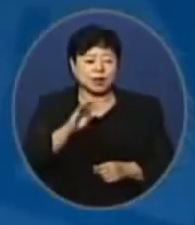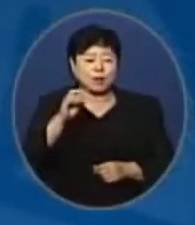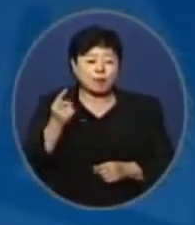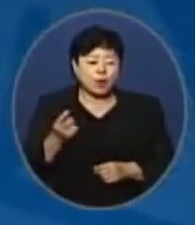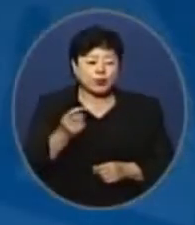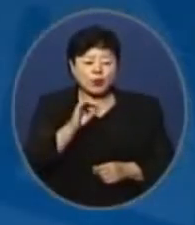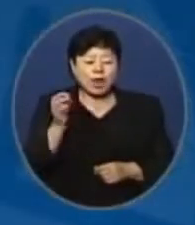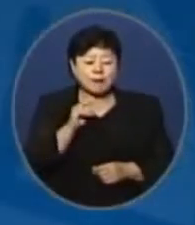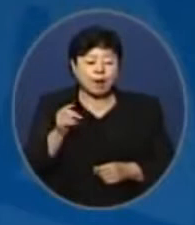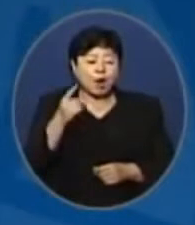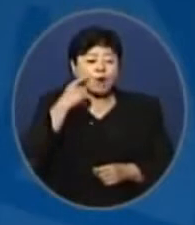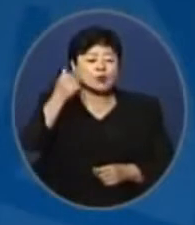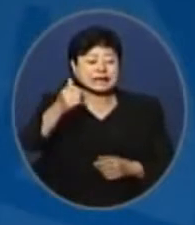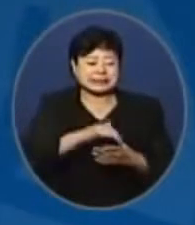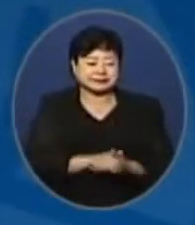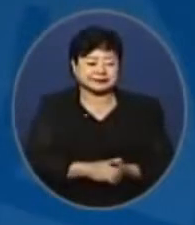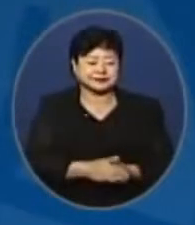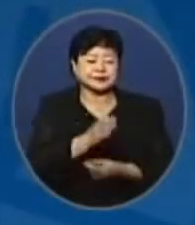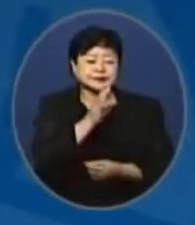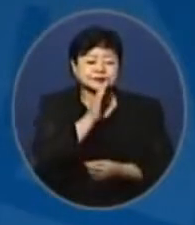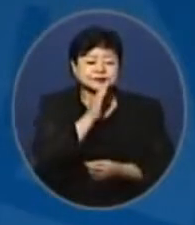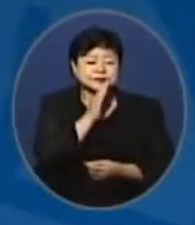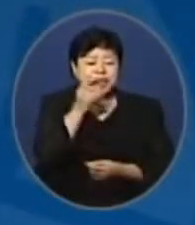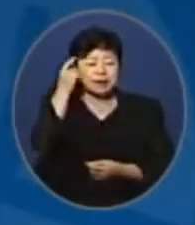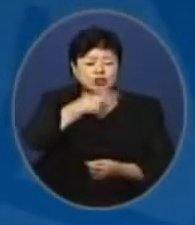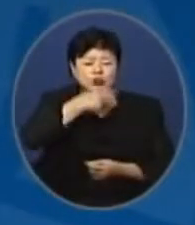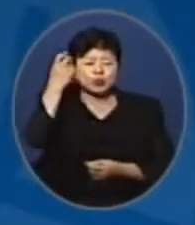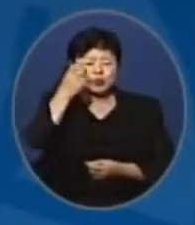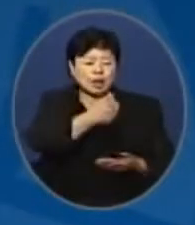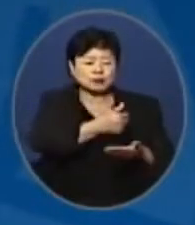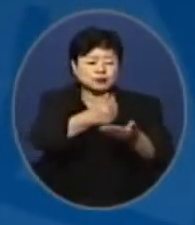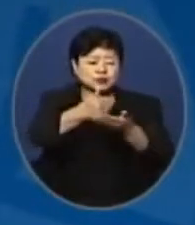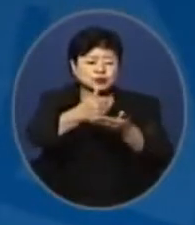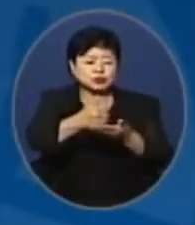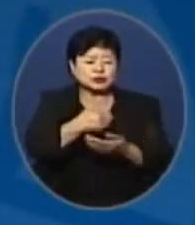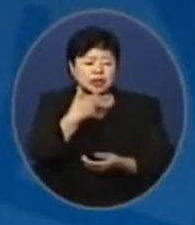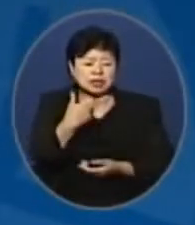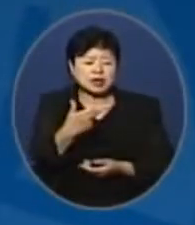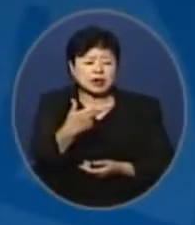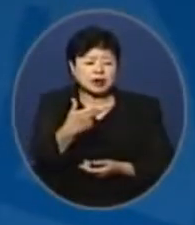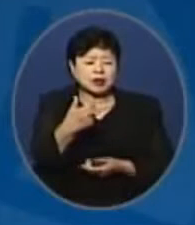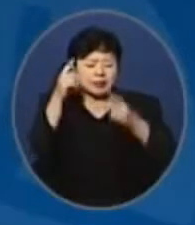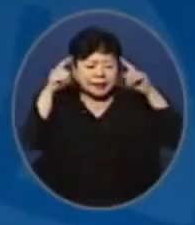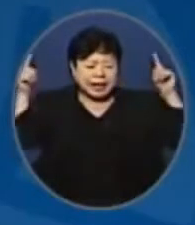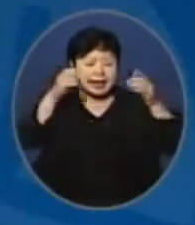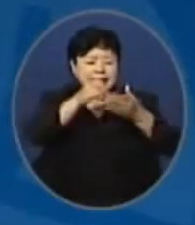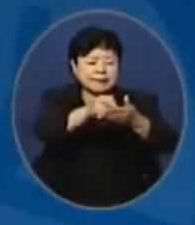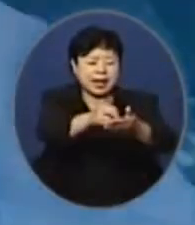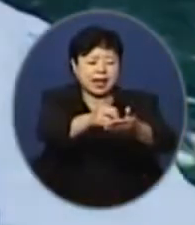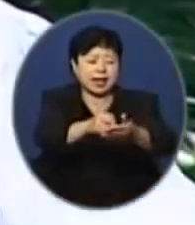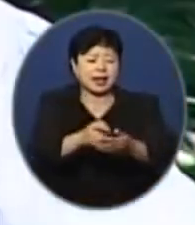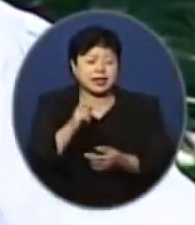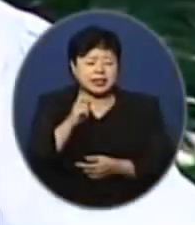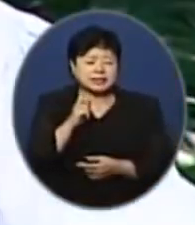계십니다. 이분은 참 머리도 명석해서 17살에 튜빙겐 대학에 입학했고요.